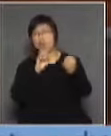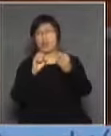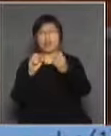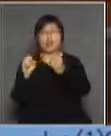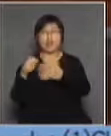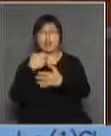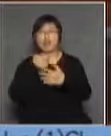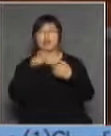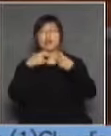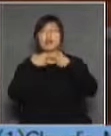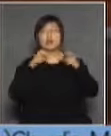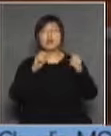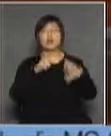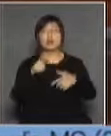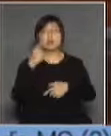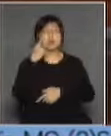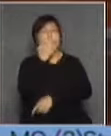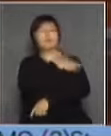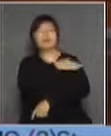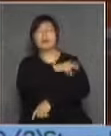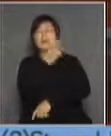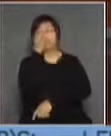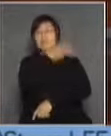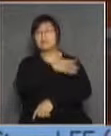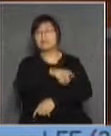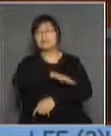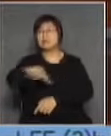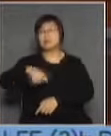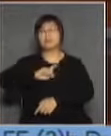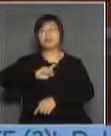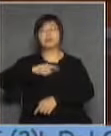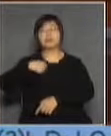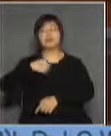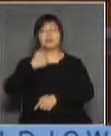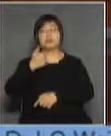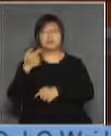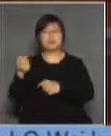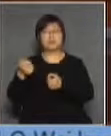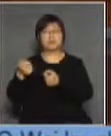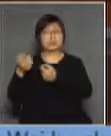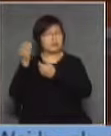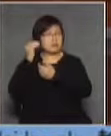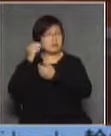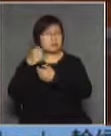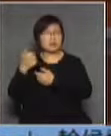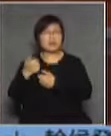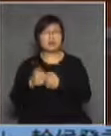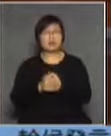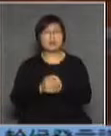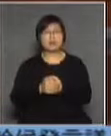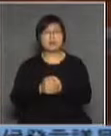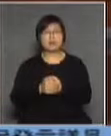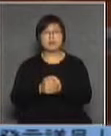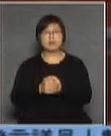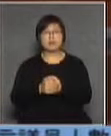高聲談話啊，即係目中無人咁樣呢，好似成個地方係佢咁樣嘅，隔離都聽到曬佢講乜。咁大約喺